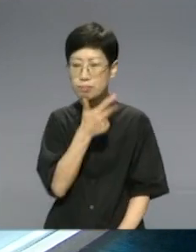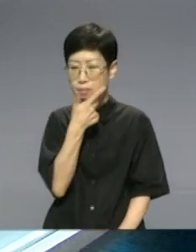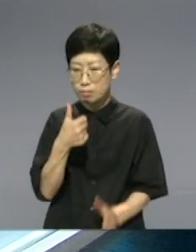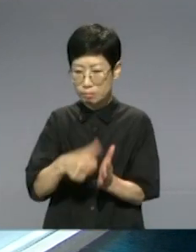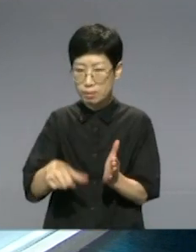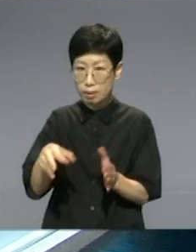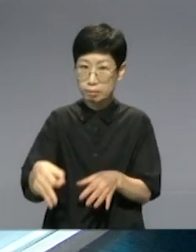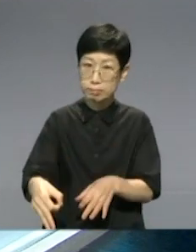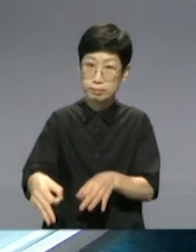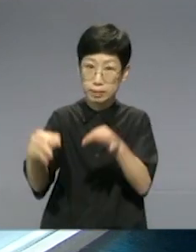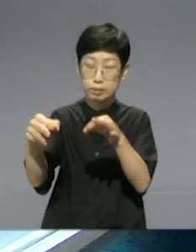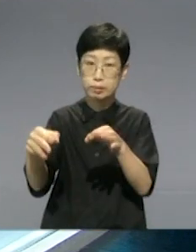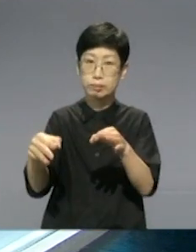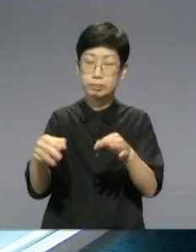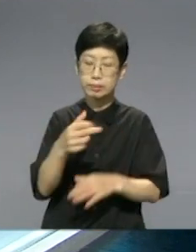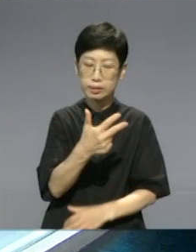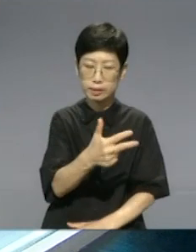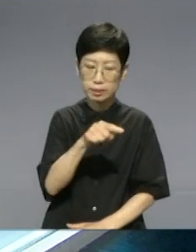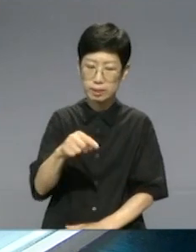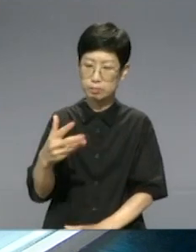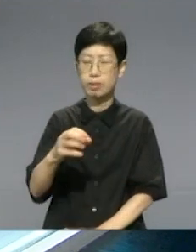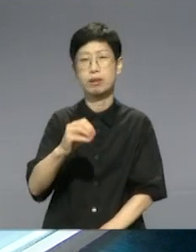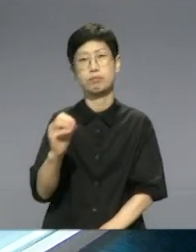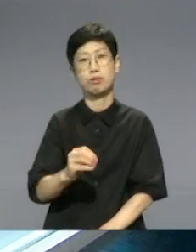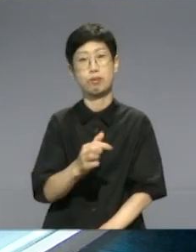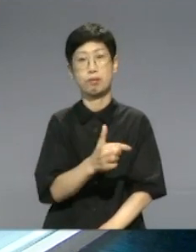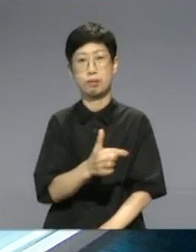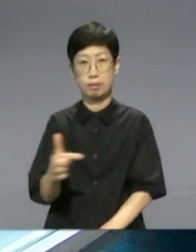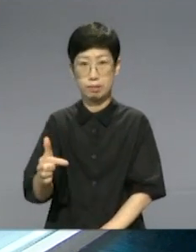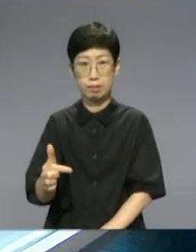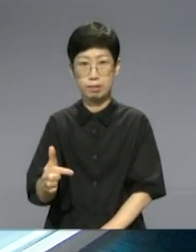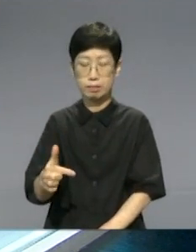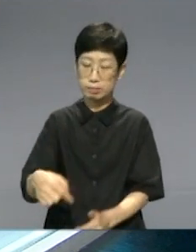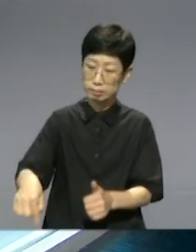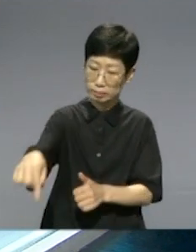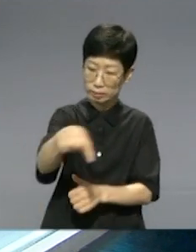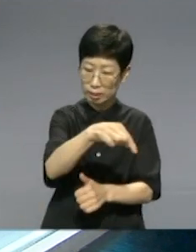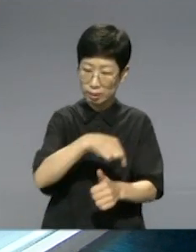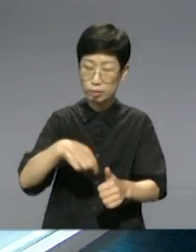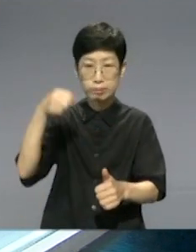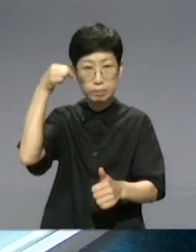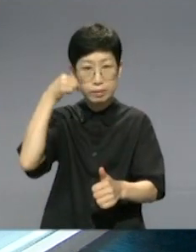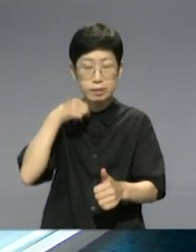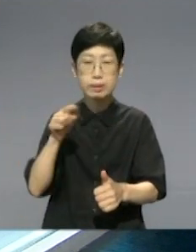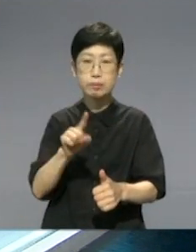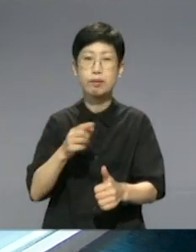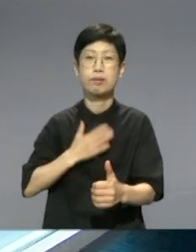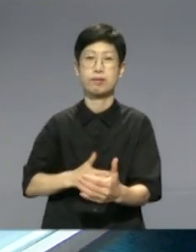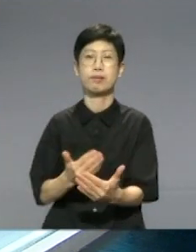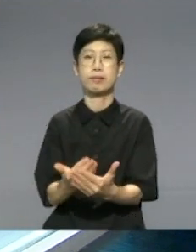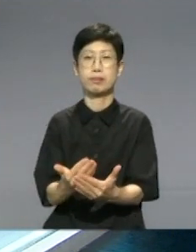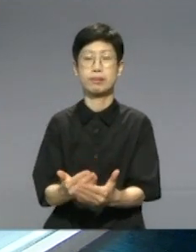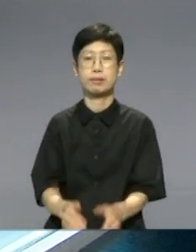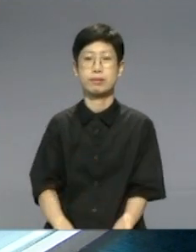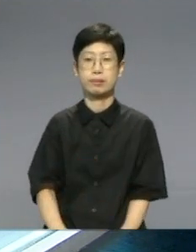물가 상승률이 7에서 8%로 꽤 높은데요. 현실에서 느끼기에는 어떤지 궁금합니다.